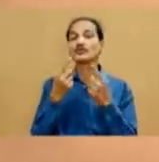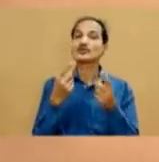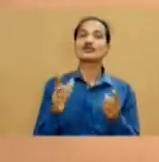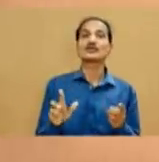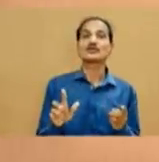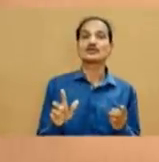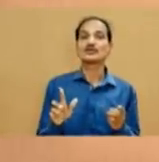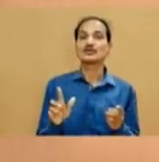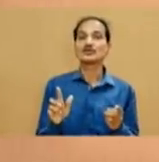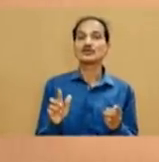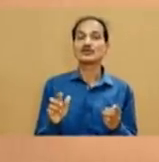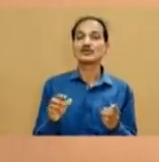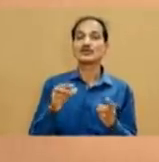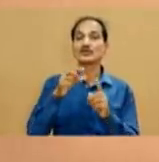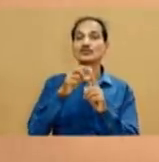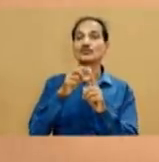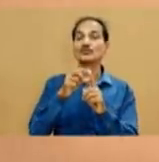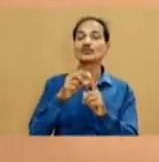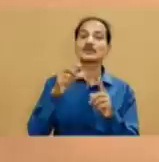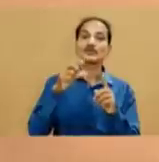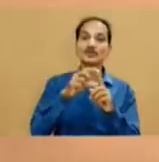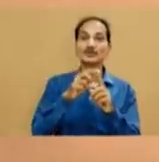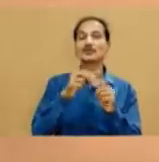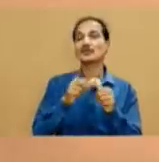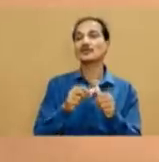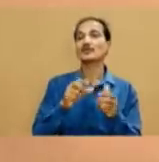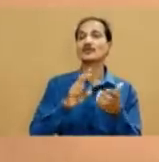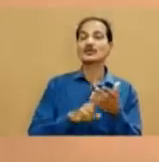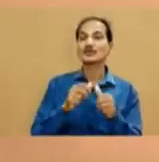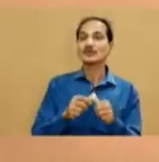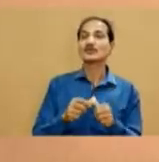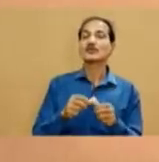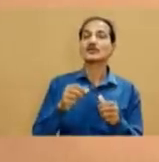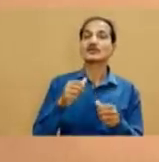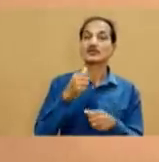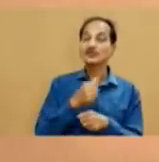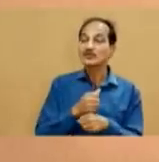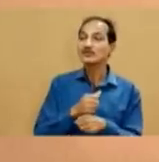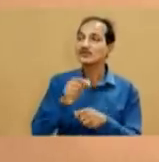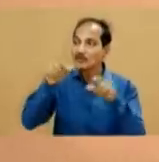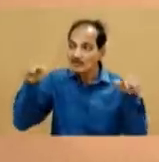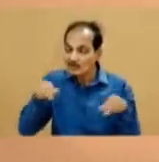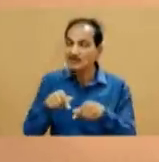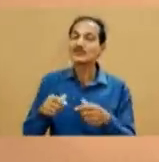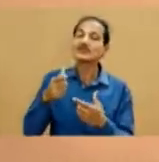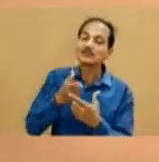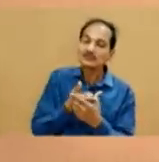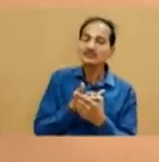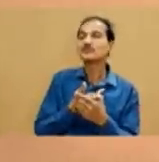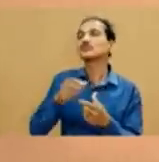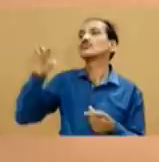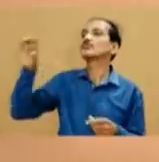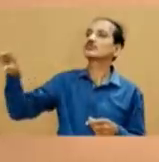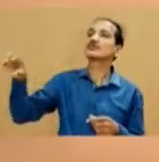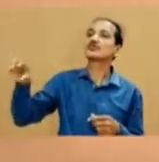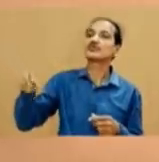ପୁରୀରେ ଦାନାଗହୀର ଗାଁ ଛକ, ଜୟପୁର ଶାସନ ଛକ, ଜୟପୁର ଛକ ପିପିଲି